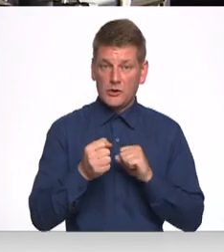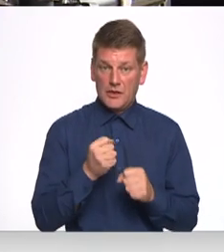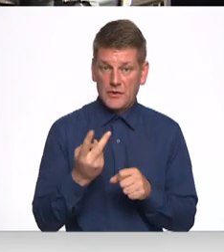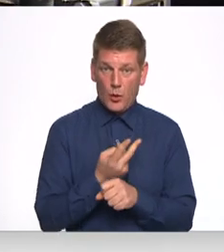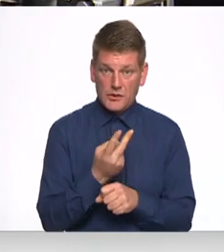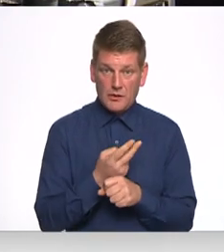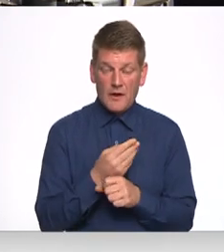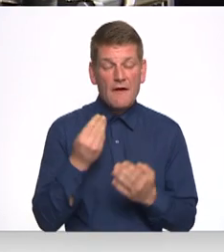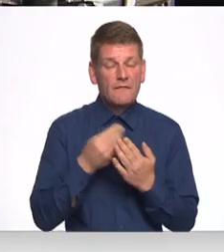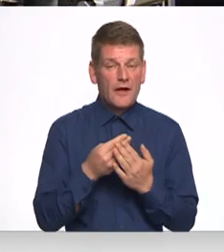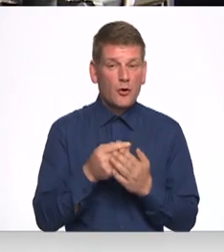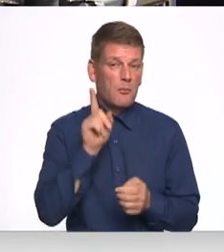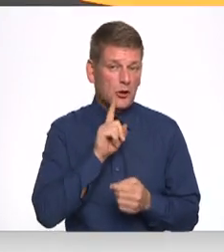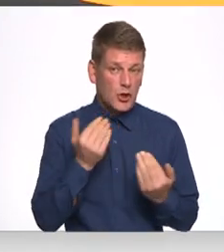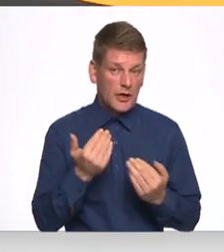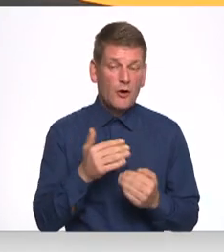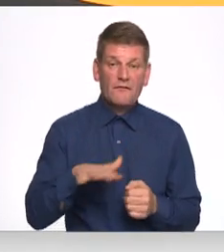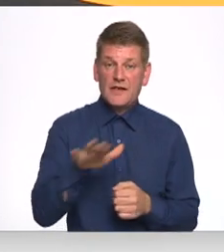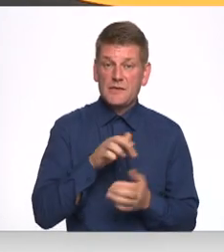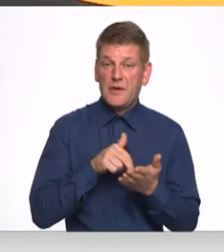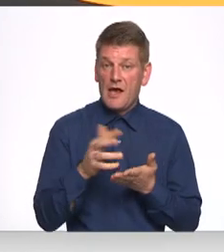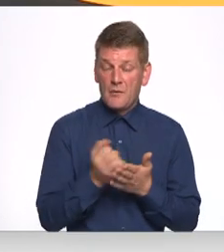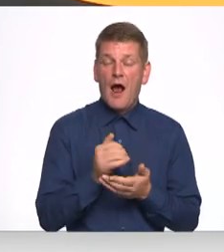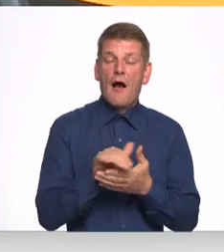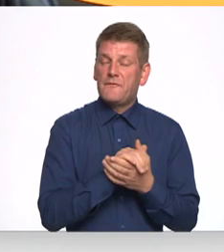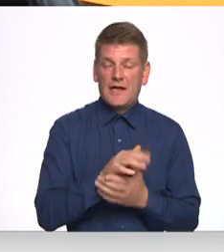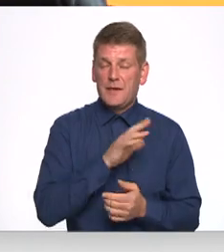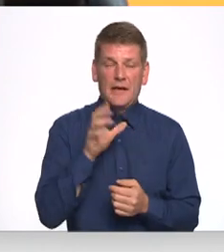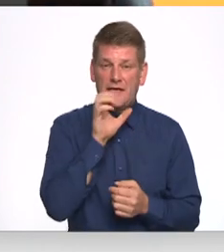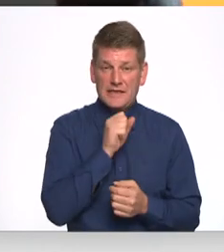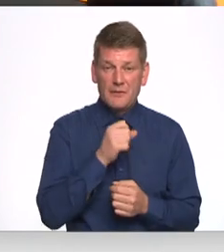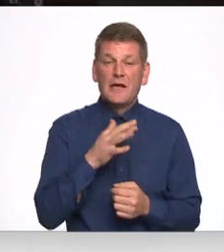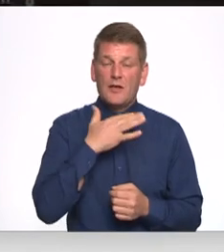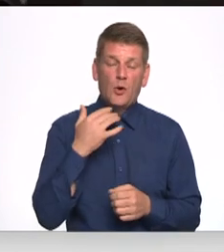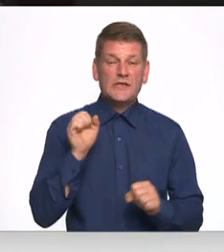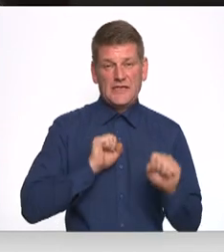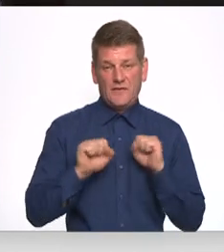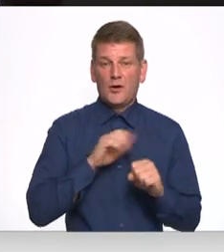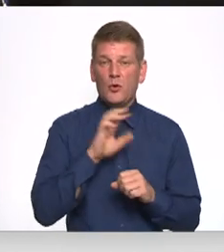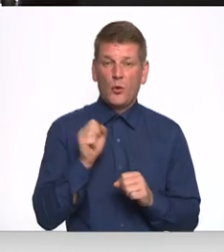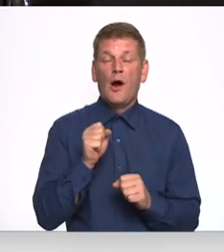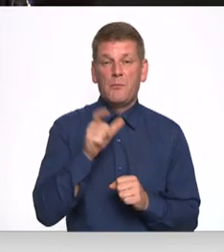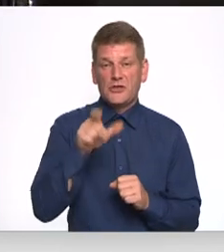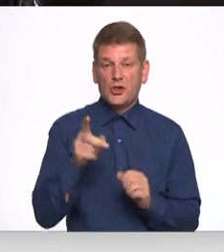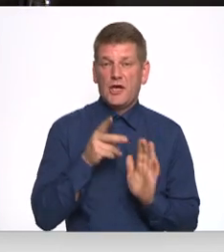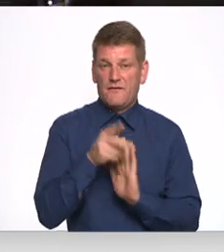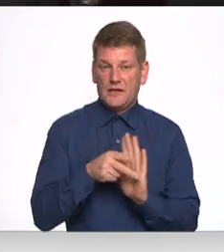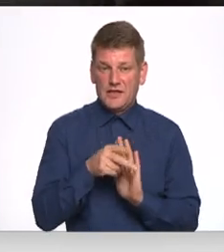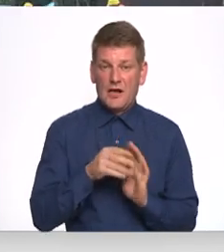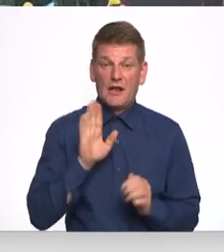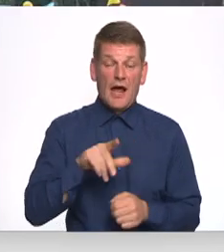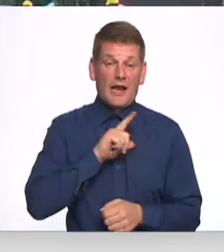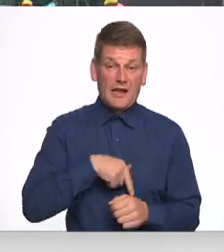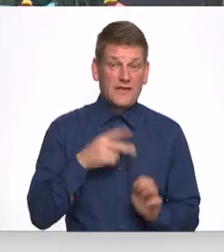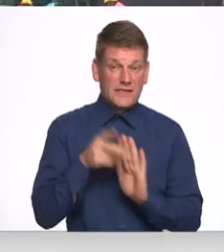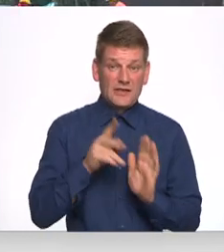traucējumiem. Vērtējot pašreizējo vidas pieejamību apvienībā neslēpj, ka daudz izvēlas izvairīties no pasažieru vilcieniem. Latvijas